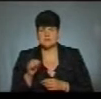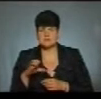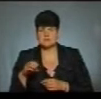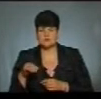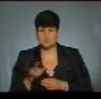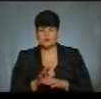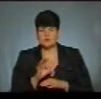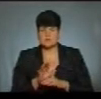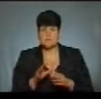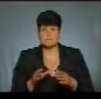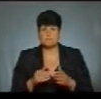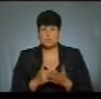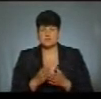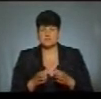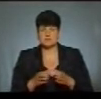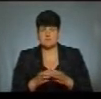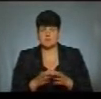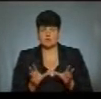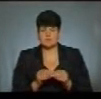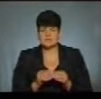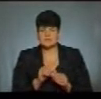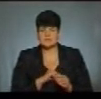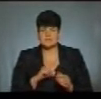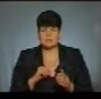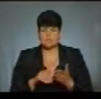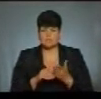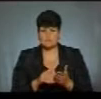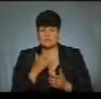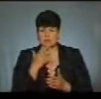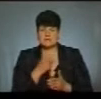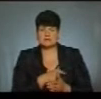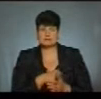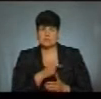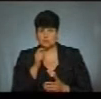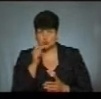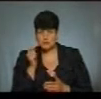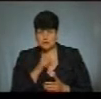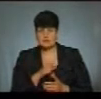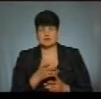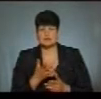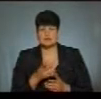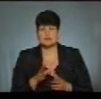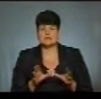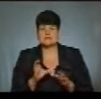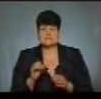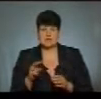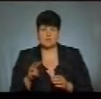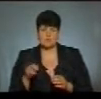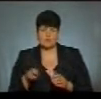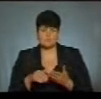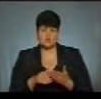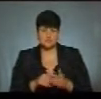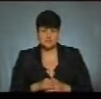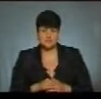політична партія «Об'єднання «Самопоміч». 41 рік – народний депутат України, член політичної партії «Об'єднання «Самопоміч».